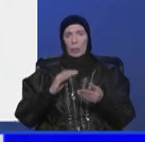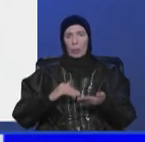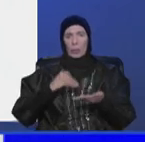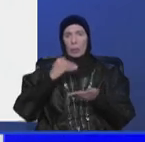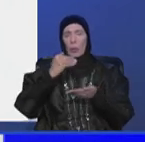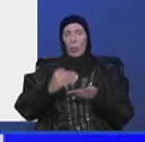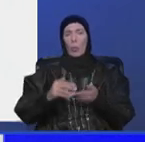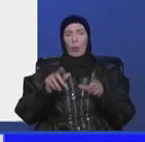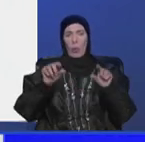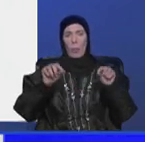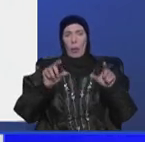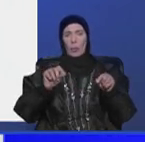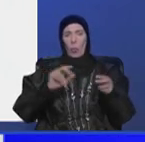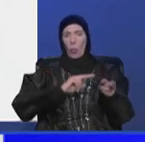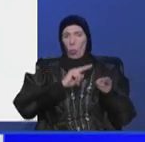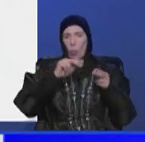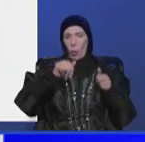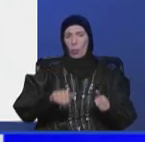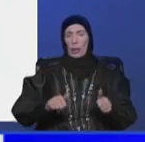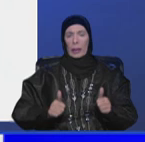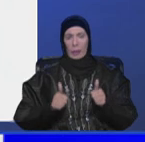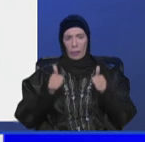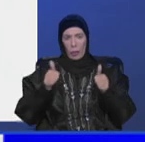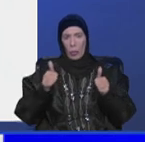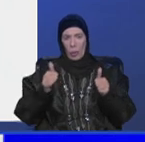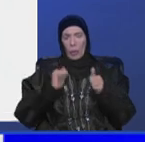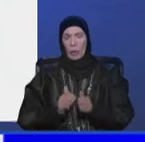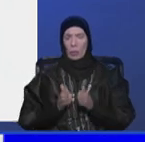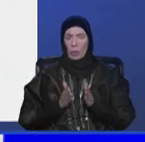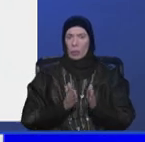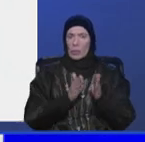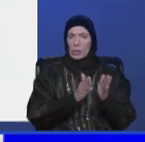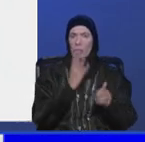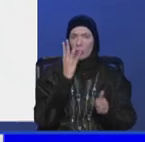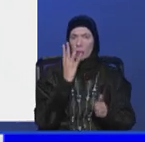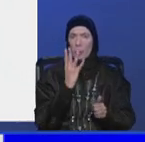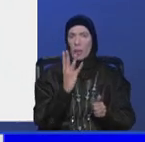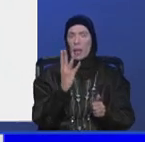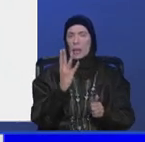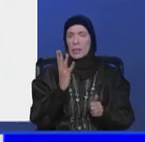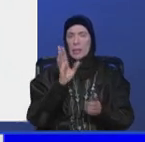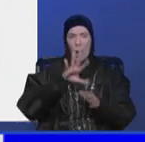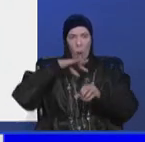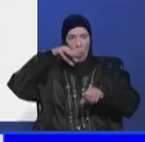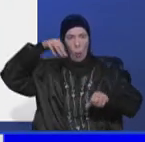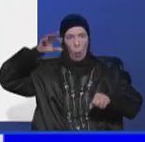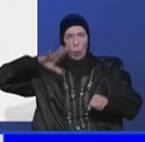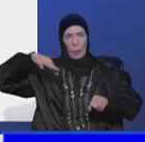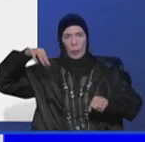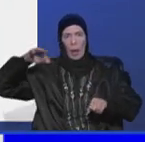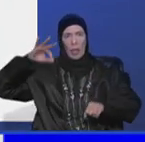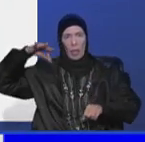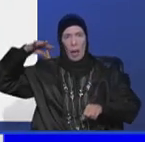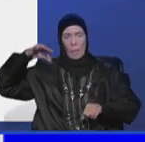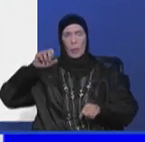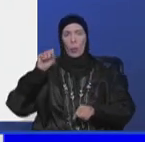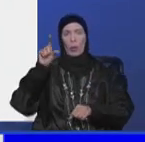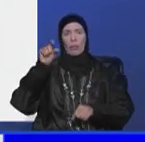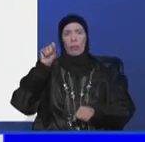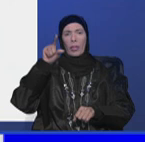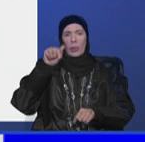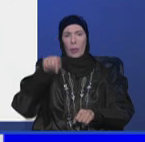حيث الجودة والسلامة والكفاءة. وتضع الهيئة 4 تصنيفات: الماسي، البلاتيني، الذهبي